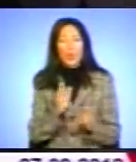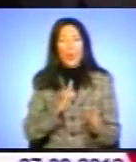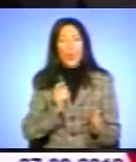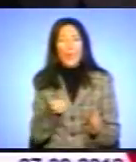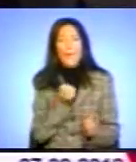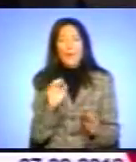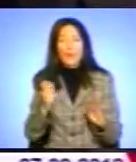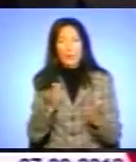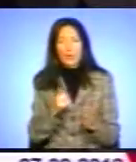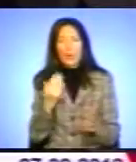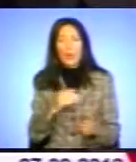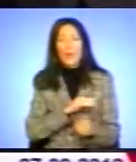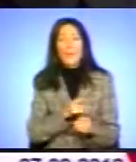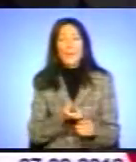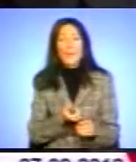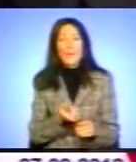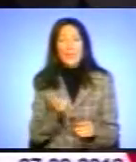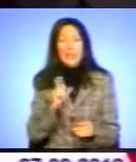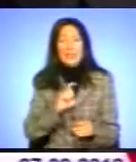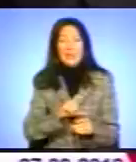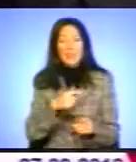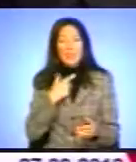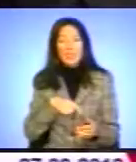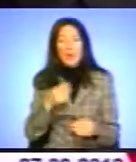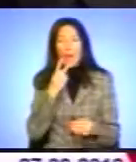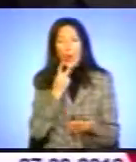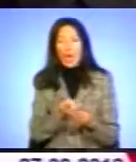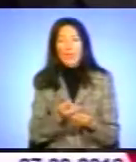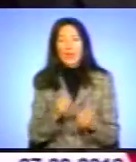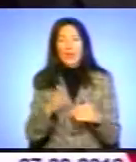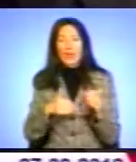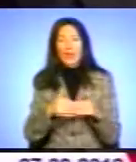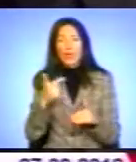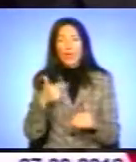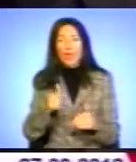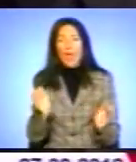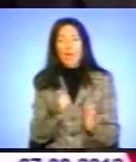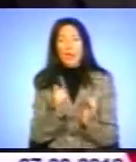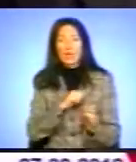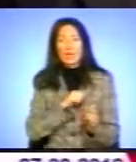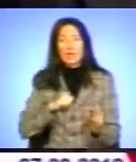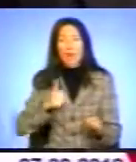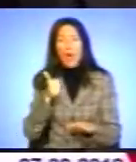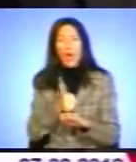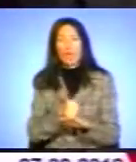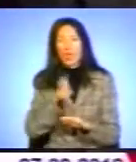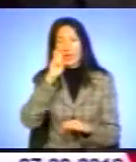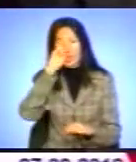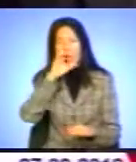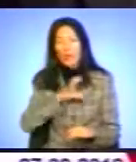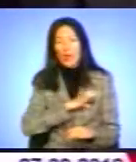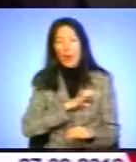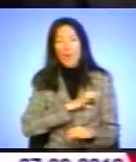щоб максимально ви себе кваліфіковано, грамотно показували в всіх ситуаціях і берегли саме головне – це державне